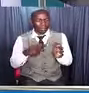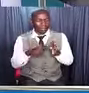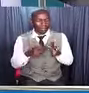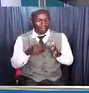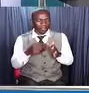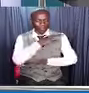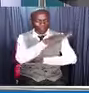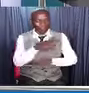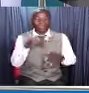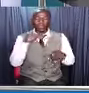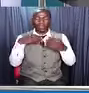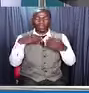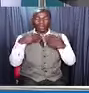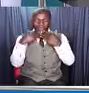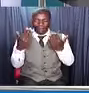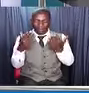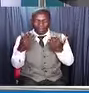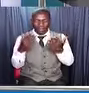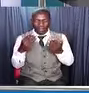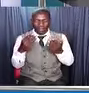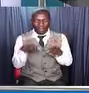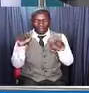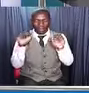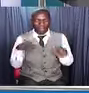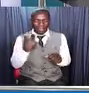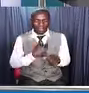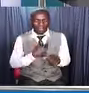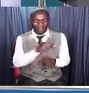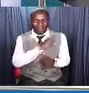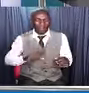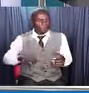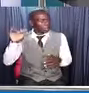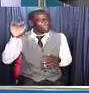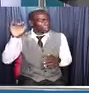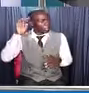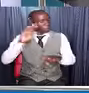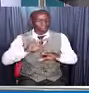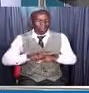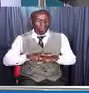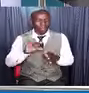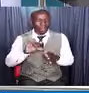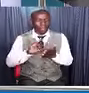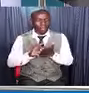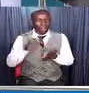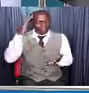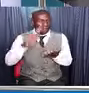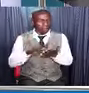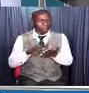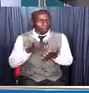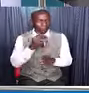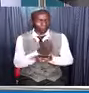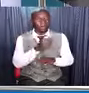leo. Baba, asante kwa kutujalia Bwana ule usikizi ule umwema. Naamini Mungu wa